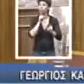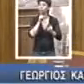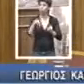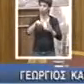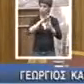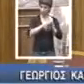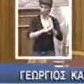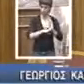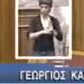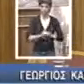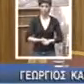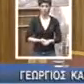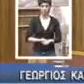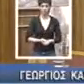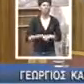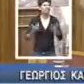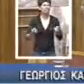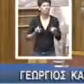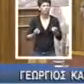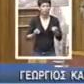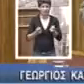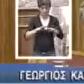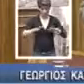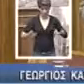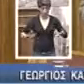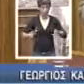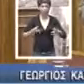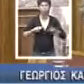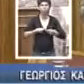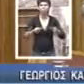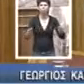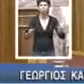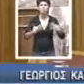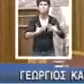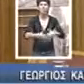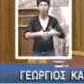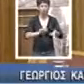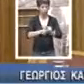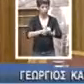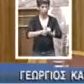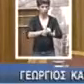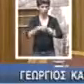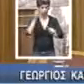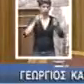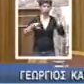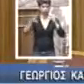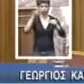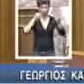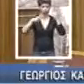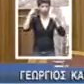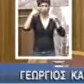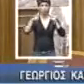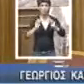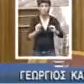μας, δίνουμε στα παιδιά μια μηχανική μόρφωση. Δεν τους δίνουμε παιδεία. Και αυτό το βρίσκουμε κάθε μέρα μπροστά μας.